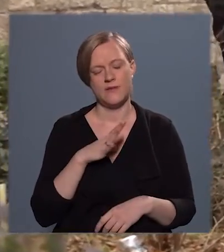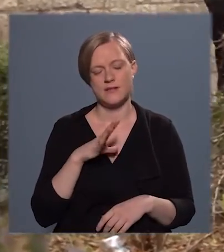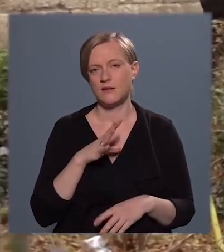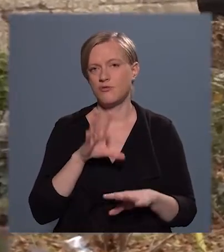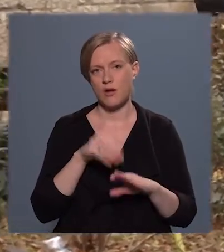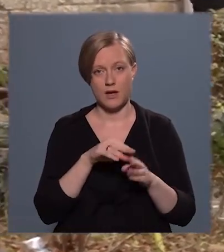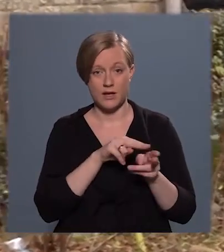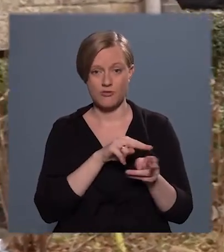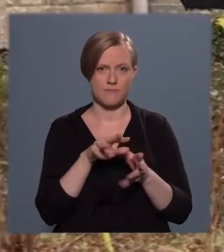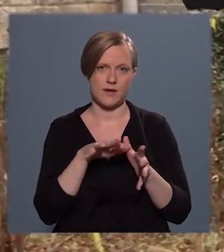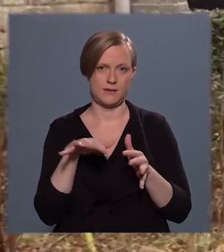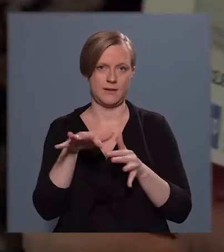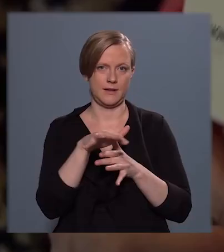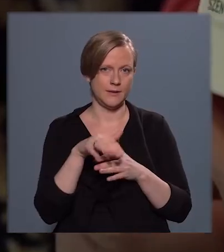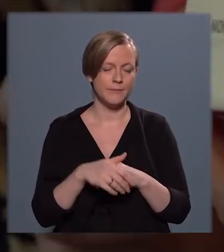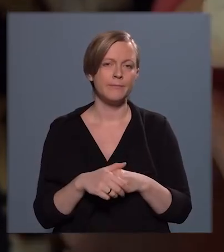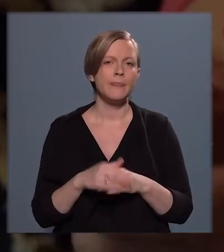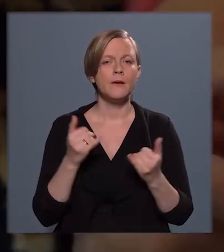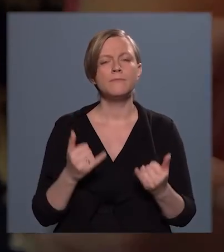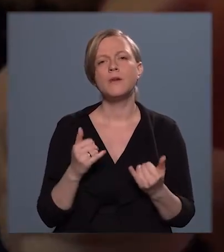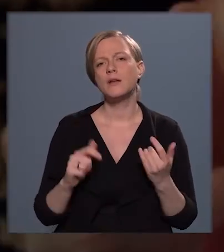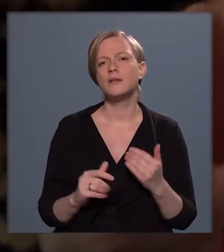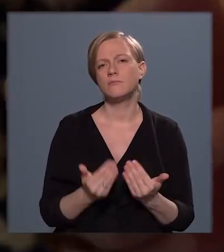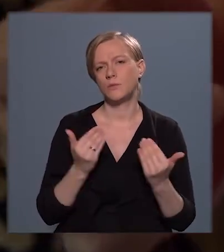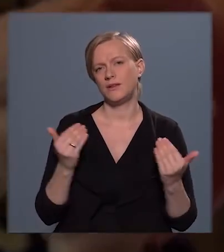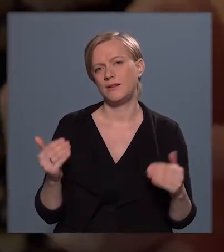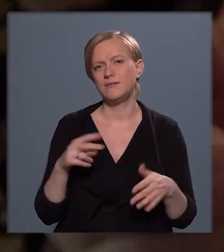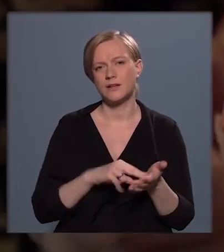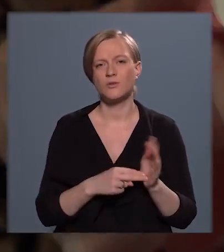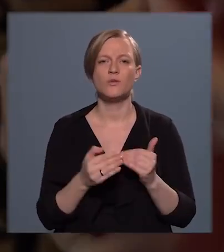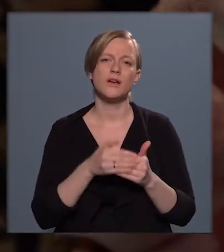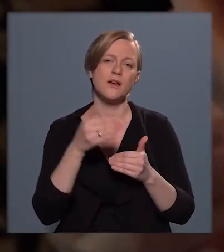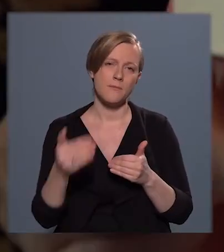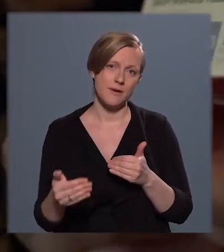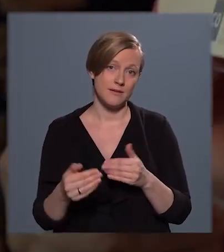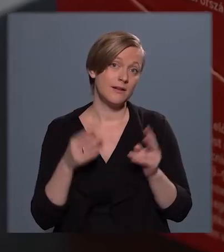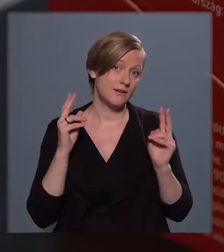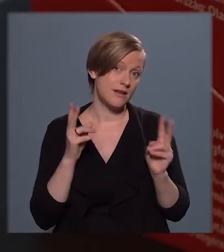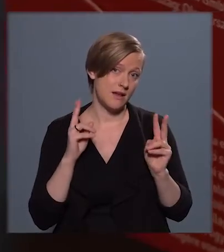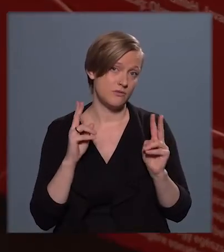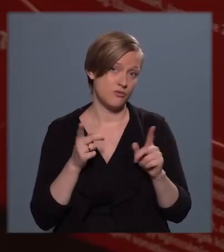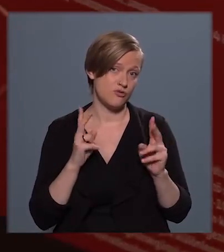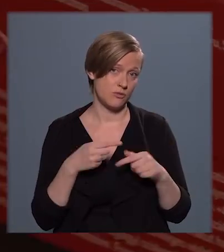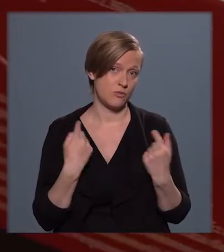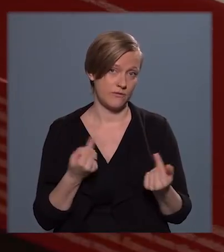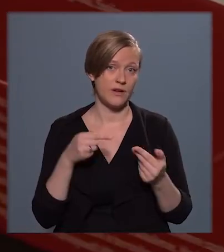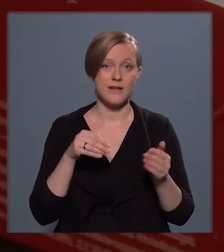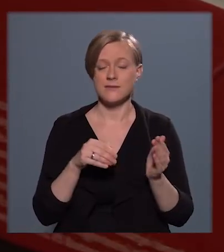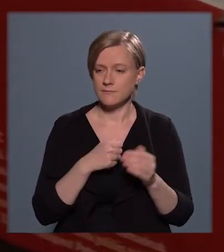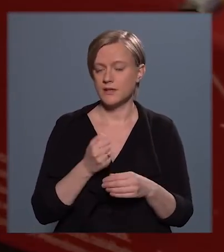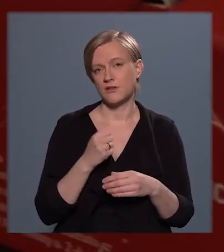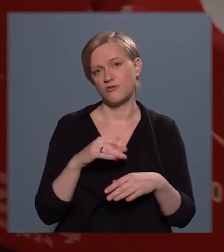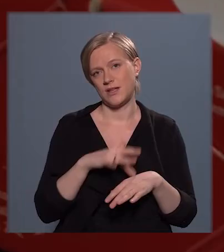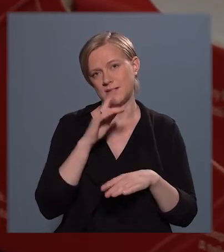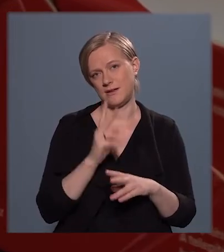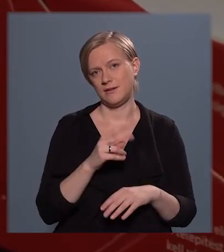ezzel megtelik. A mai korszerű technológia mellett lehetőségünk van ezt mégis érzékelni.